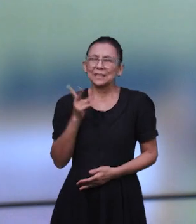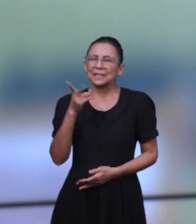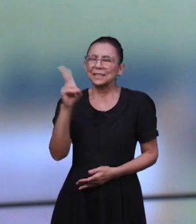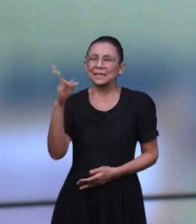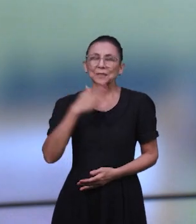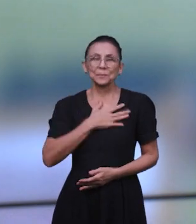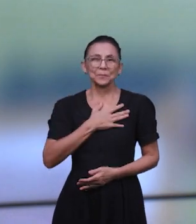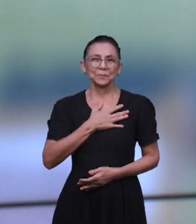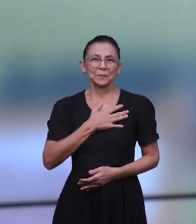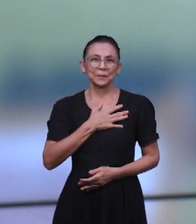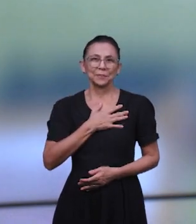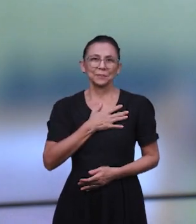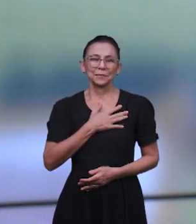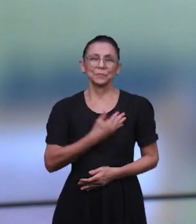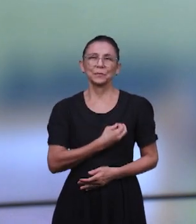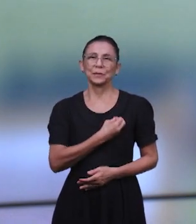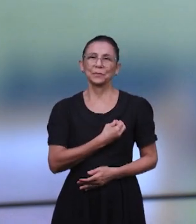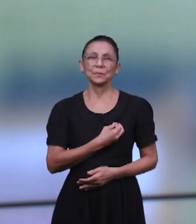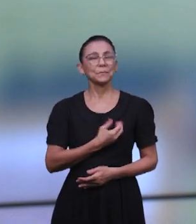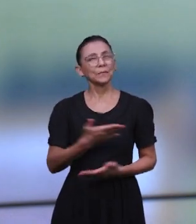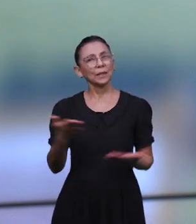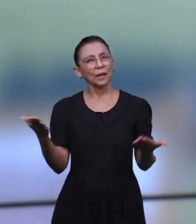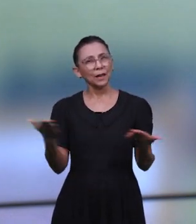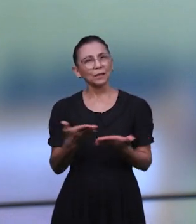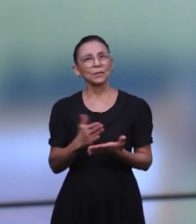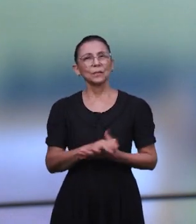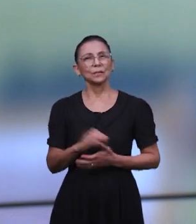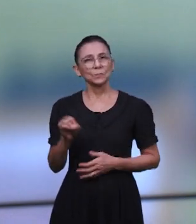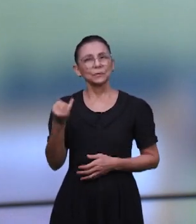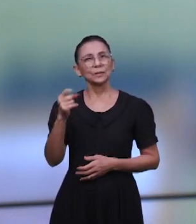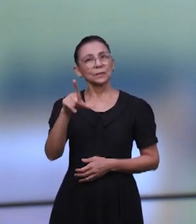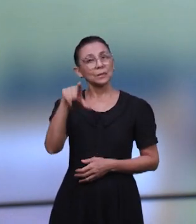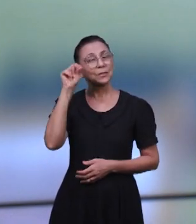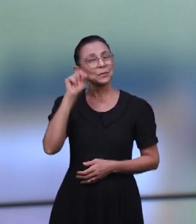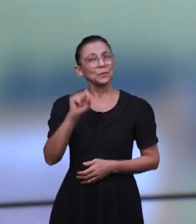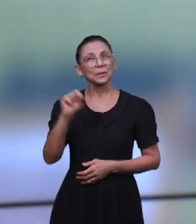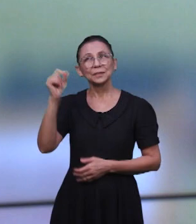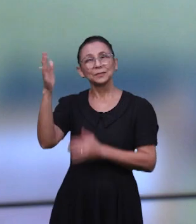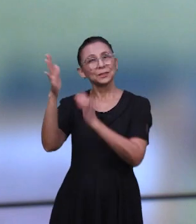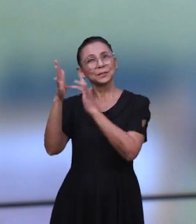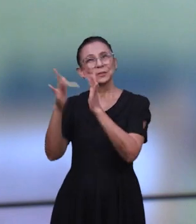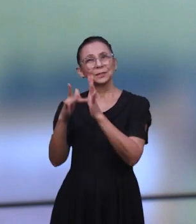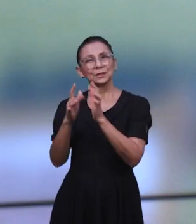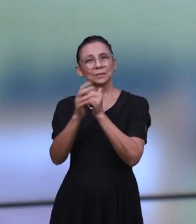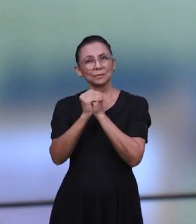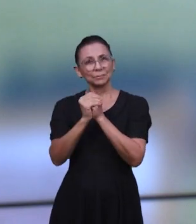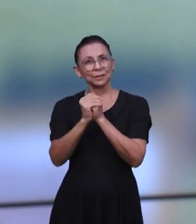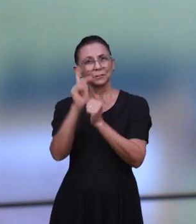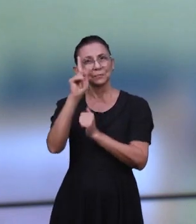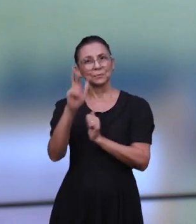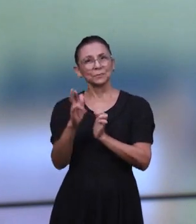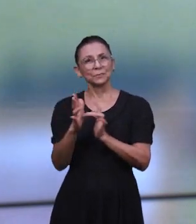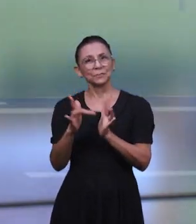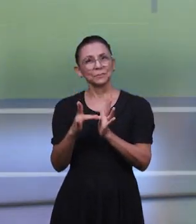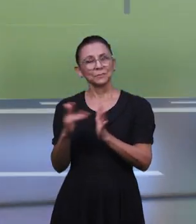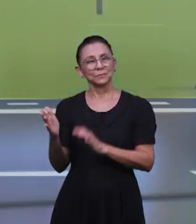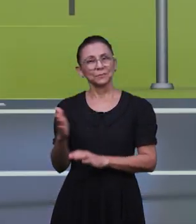jours de ma vie. Faites ce choix, le bon choix. Amen. La paix du Seigneur